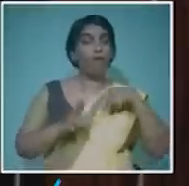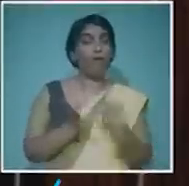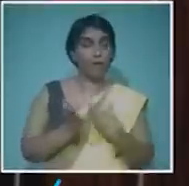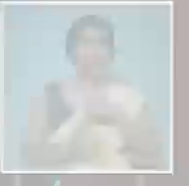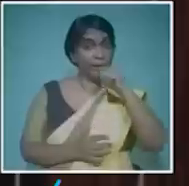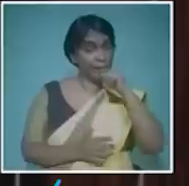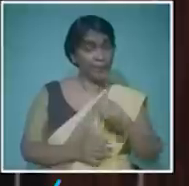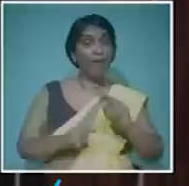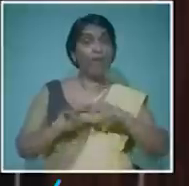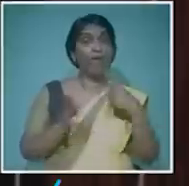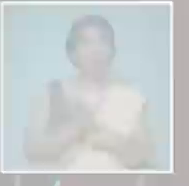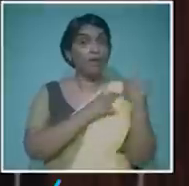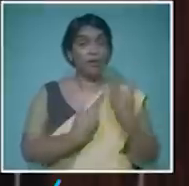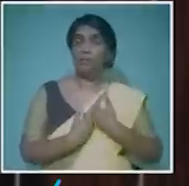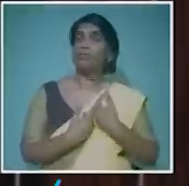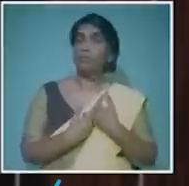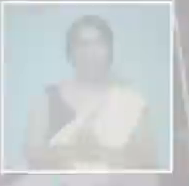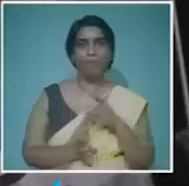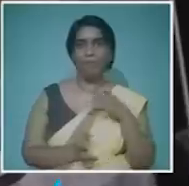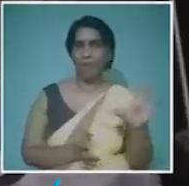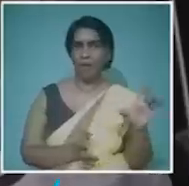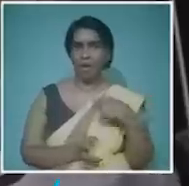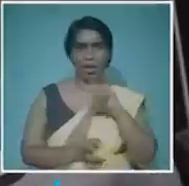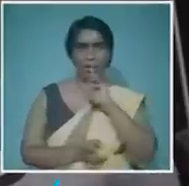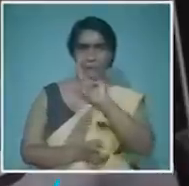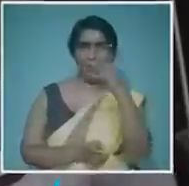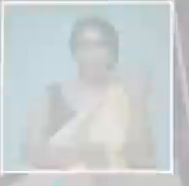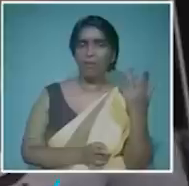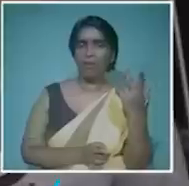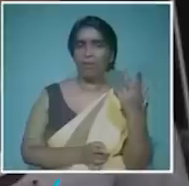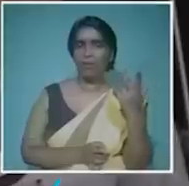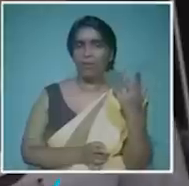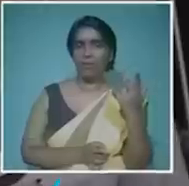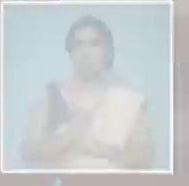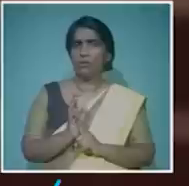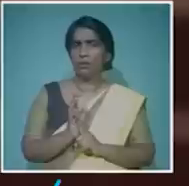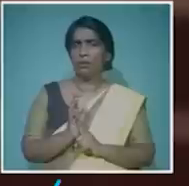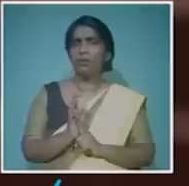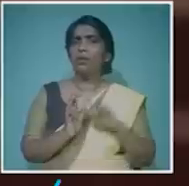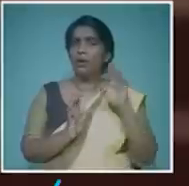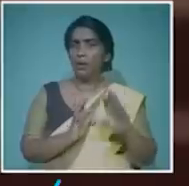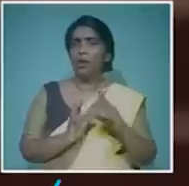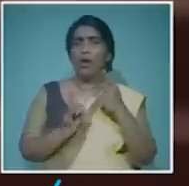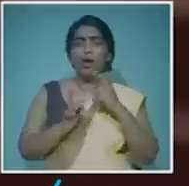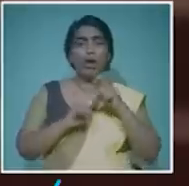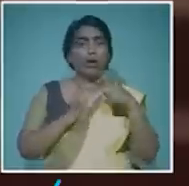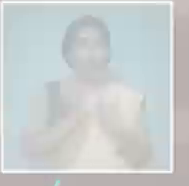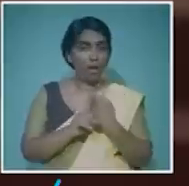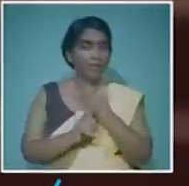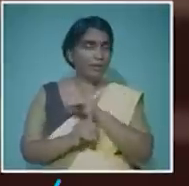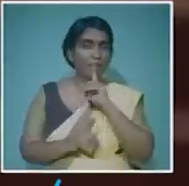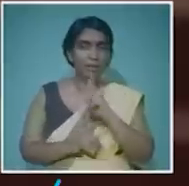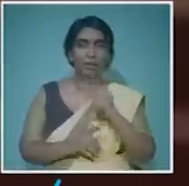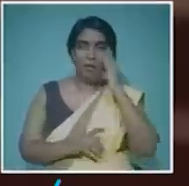ඇත්තටම මහාචාර්ය තනතුරක් තියාගෙන ඒක මතක තියාගන්න. සාමාන්‍යයෙන් මම කියනෝ නම් කියන්නේ දාස් අන්තේවාසිකයෙක් කියලා. ආචාර්ය කොල්ලිනාරසිල්ල මැතිතුමා